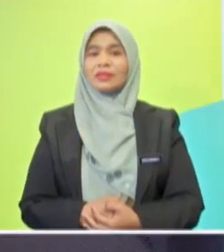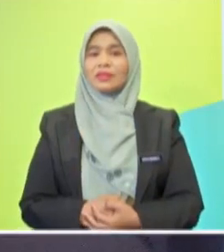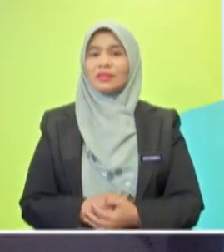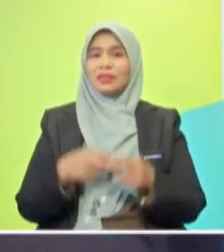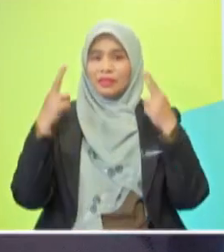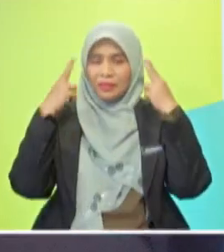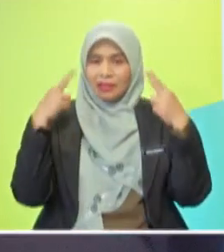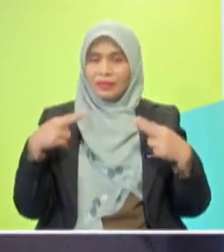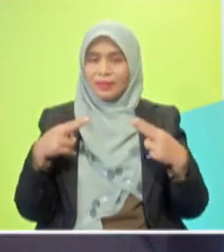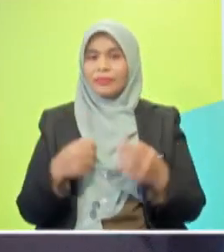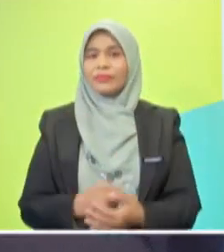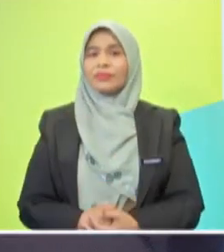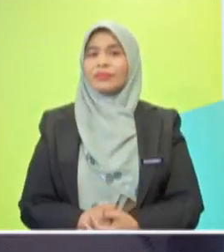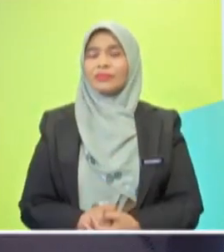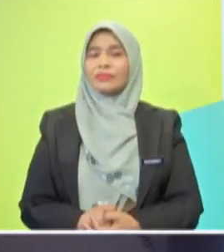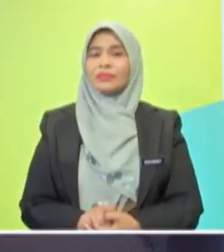Ustazah